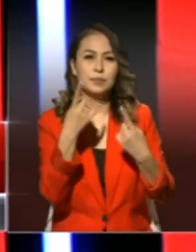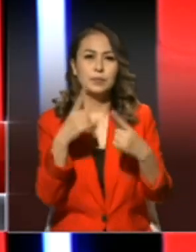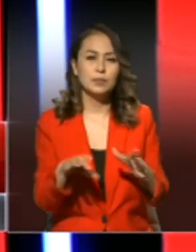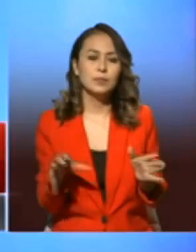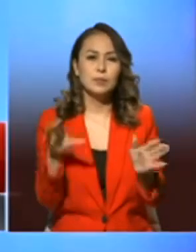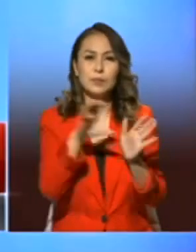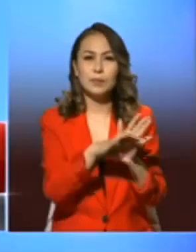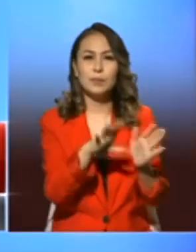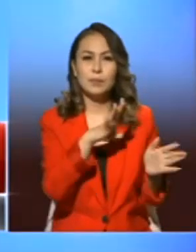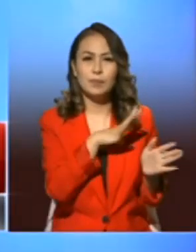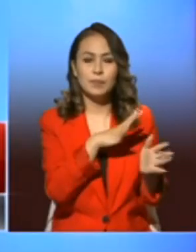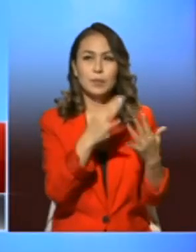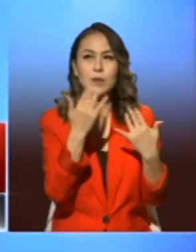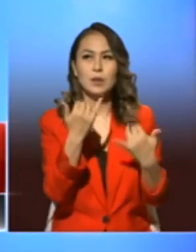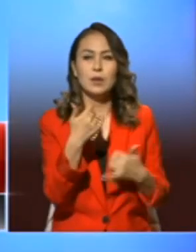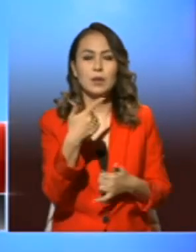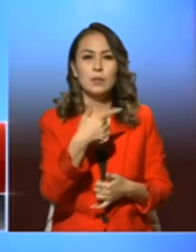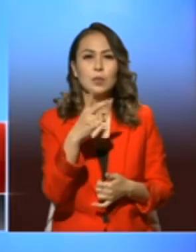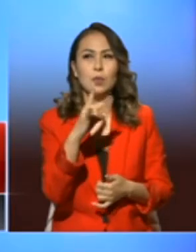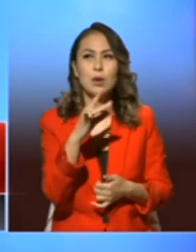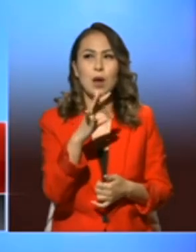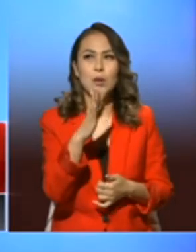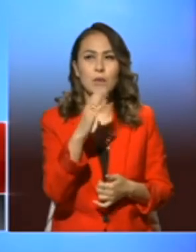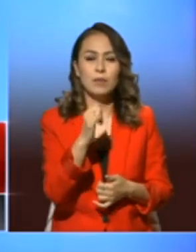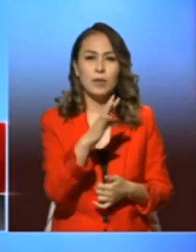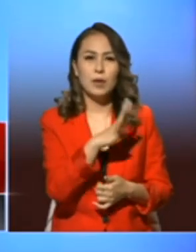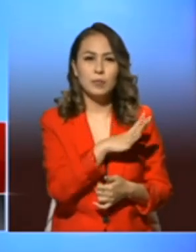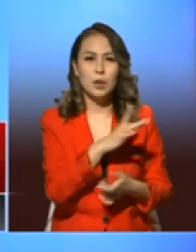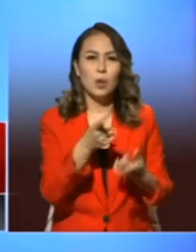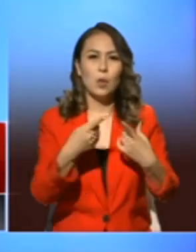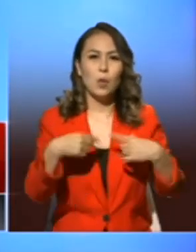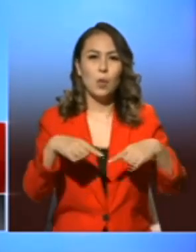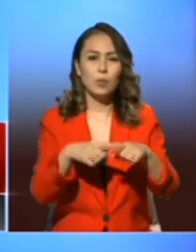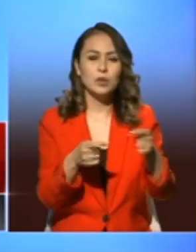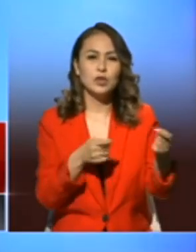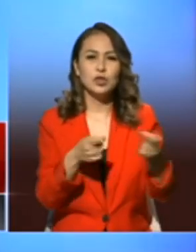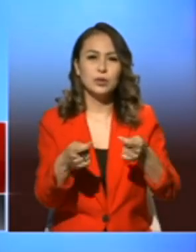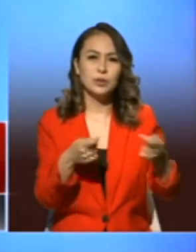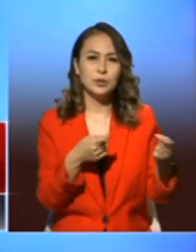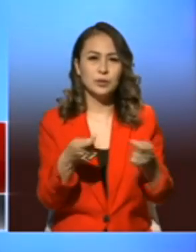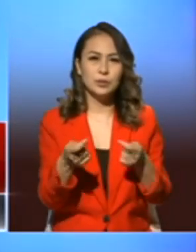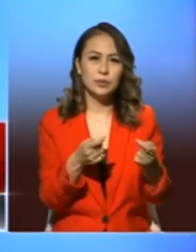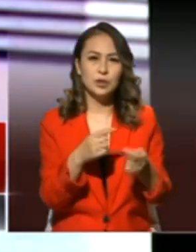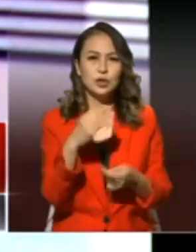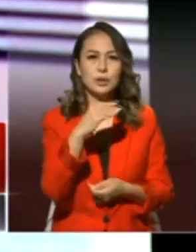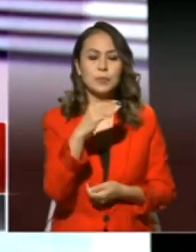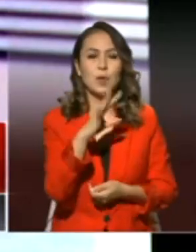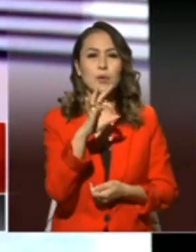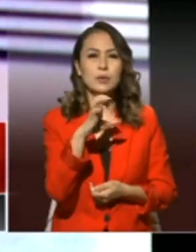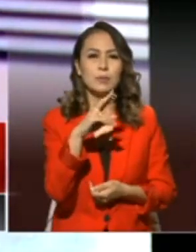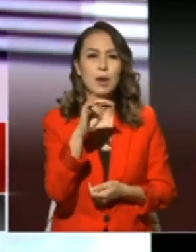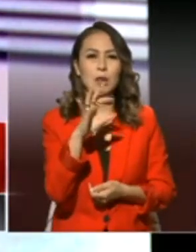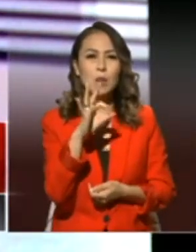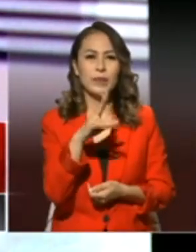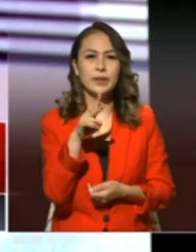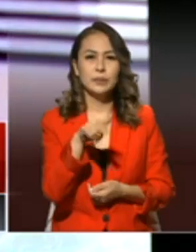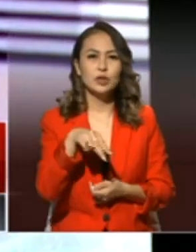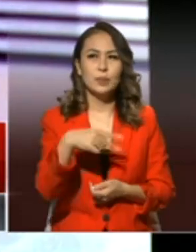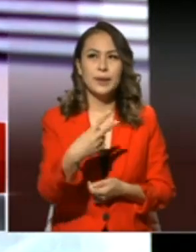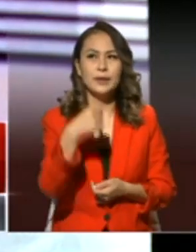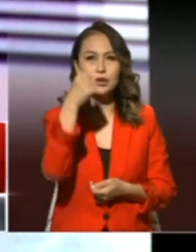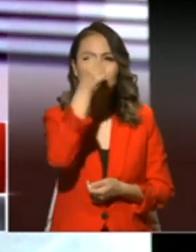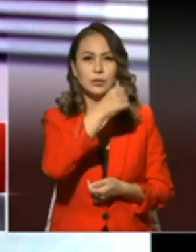Нұрханұлы, қош келдіңіз Ғабит. Өмір тынысы қоғамдық қорының жетекшісі Жәнібек Оспанов